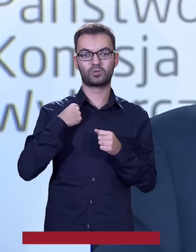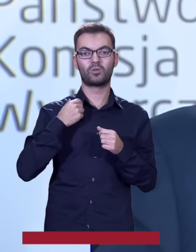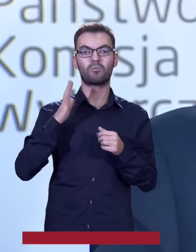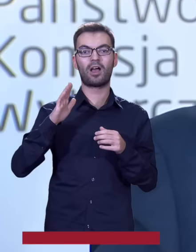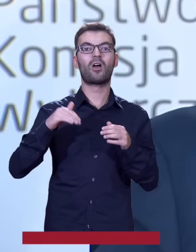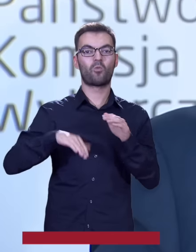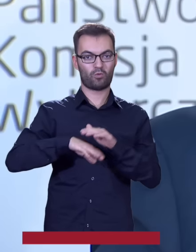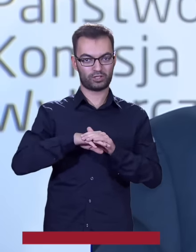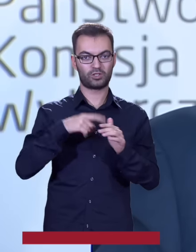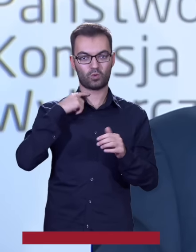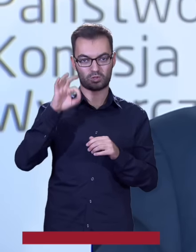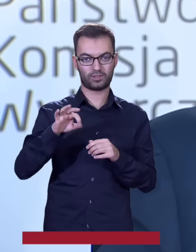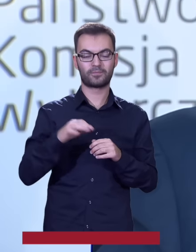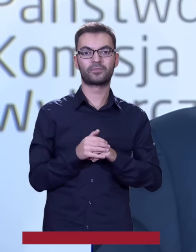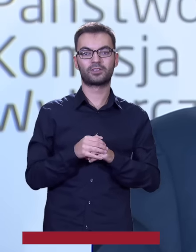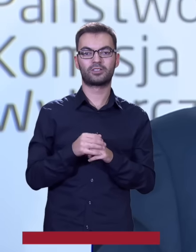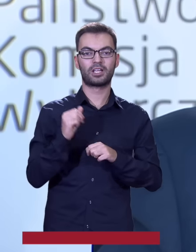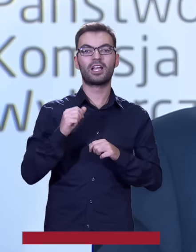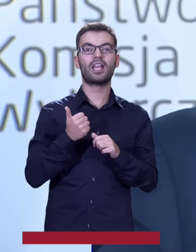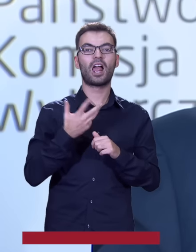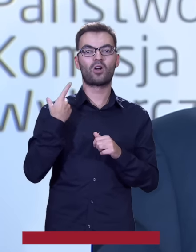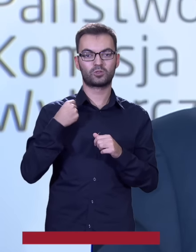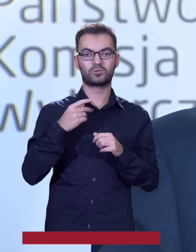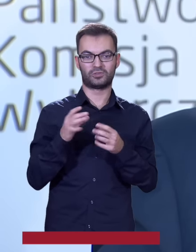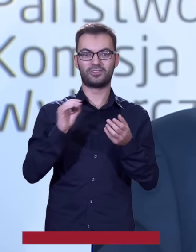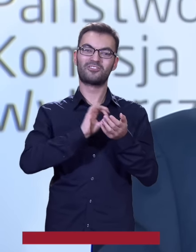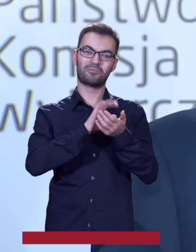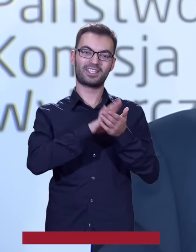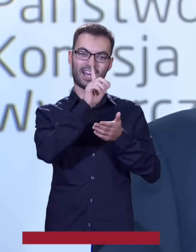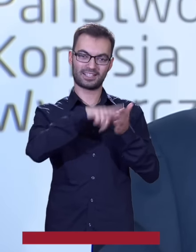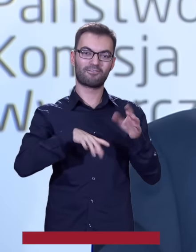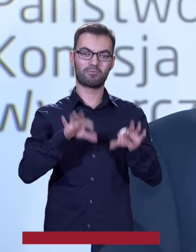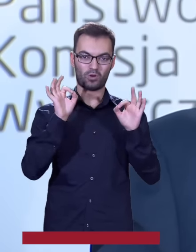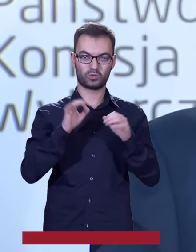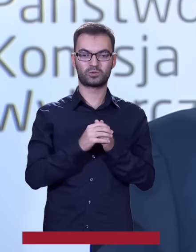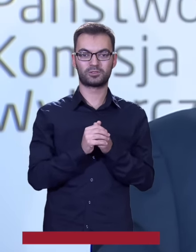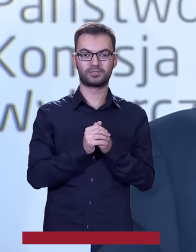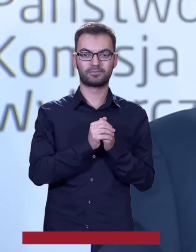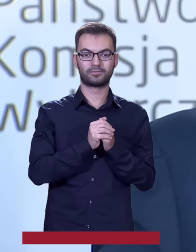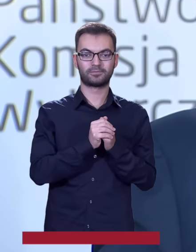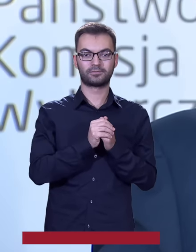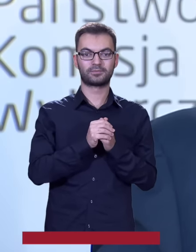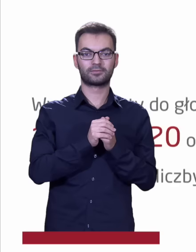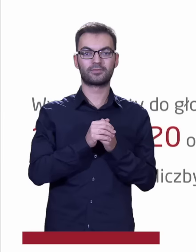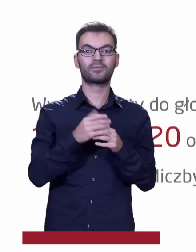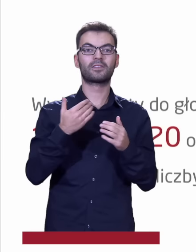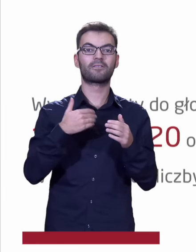w wyborach, to jest liczba osób ujętych w spisach wyborców, obwodach, z których otrzymano dane,